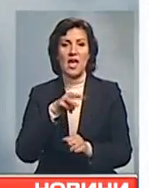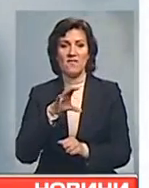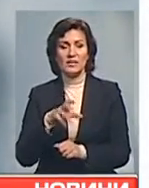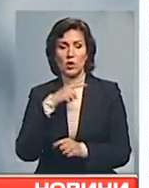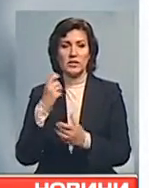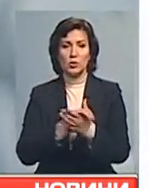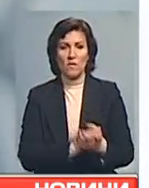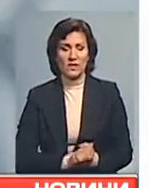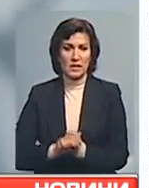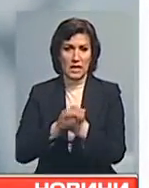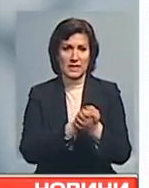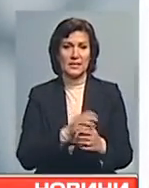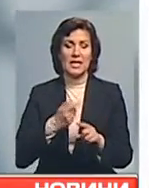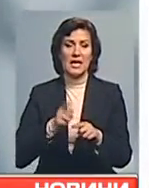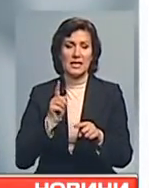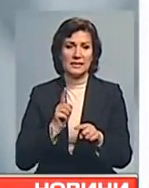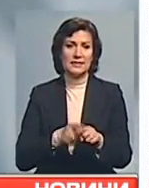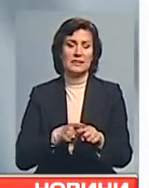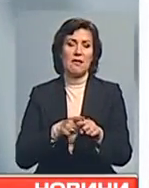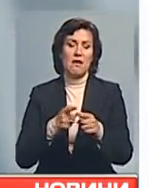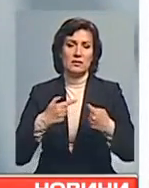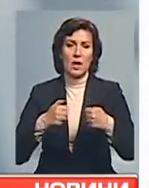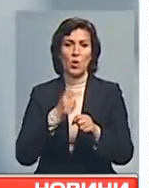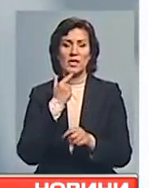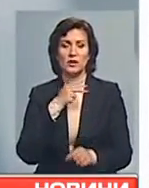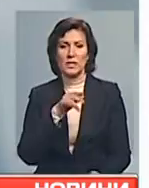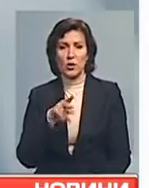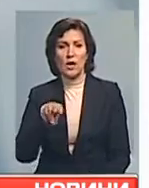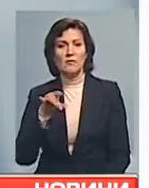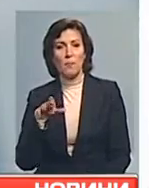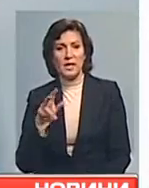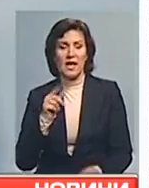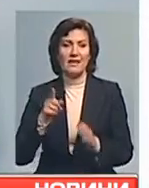Федерації. За даними Тимчука, це загони з Краснодарського краю, Ставропілля і Далекого Сходу.